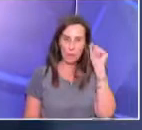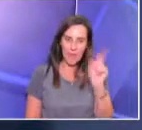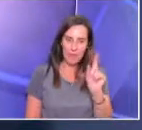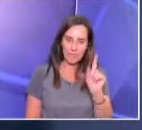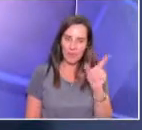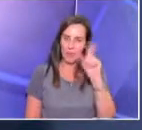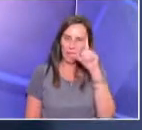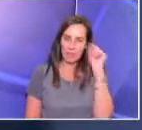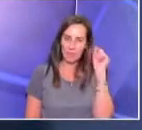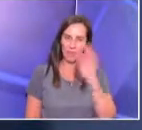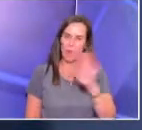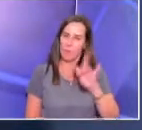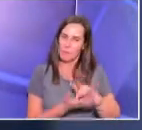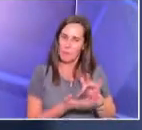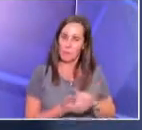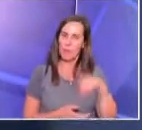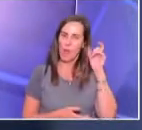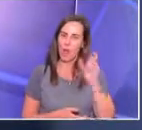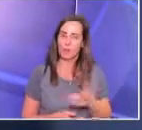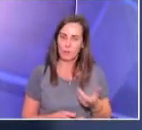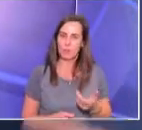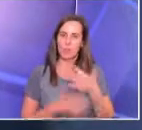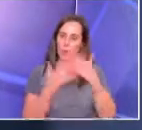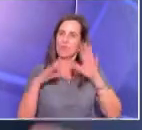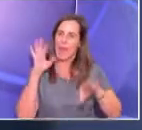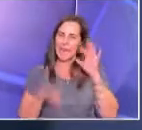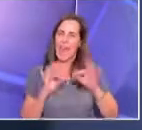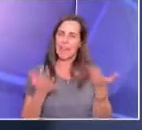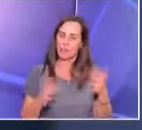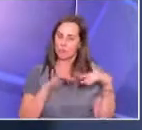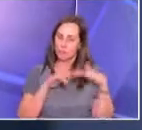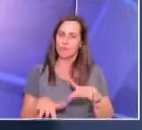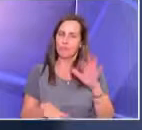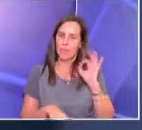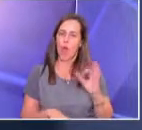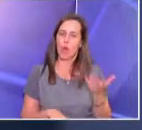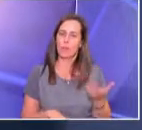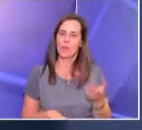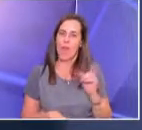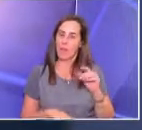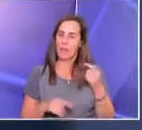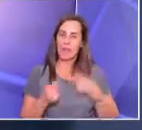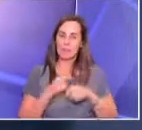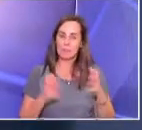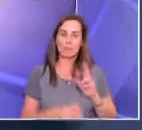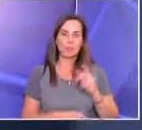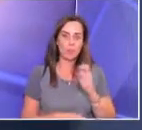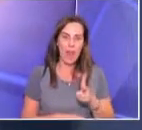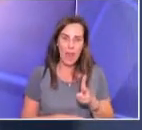לך. לא בתל אביב, אבל בכל מיני מקומות, אנשים, ברור שיש את הקניונים וכל התנועה הגדולה שהייתה במסחר, אבל בעלי עסקים קטנים שצריכים